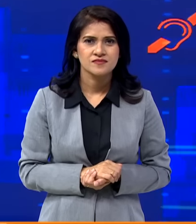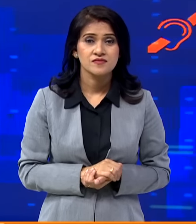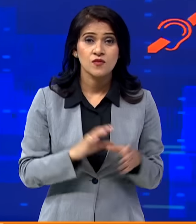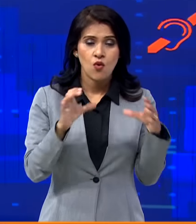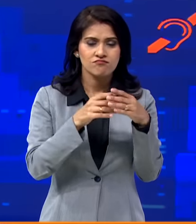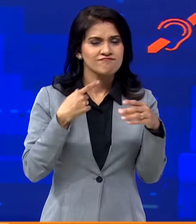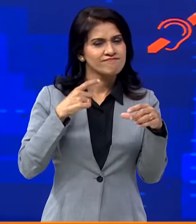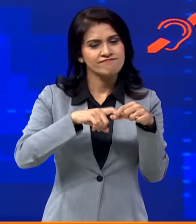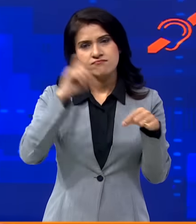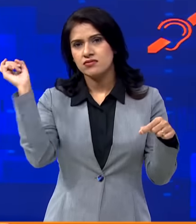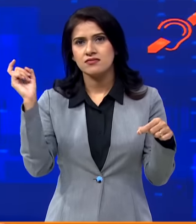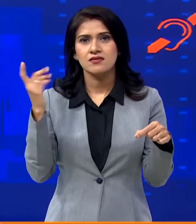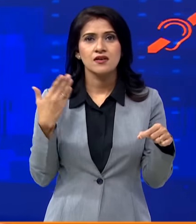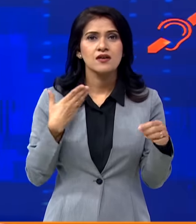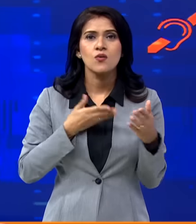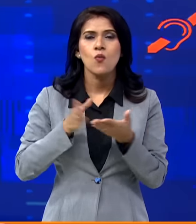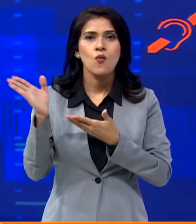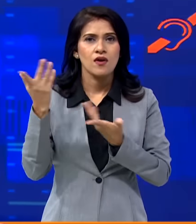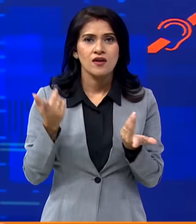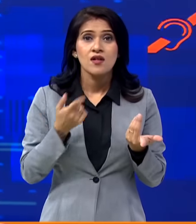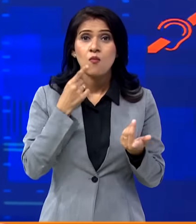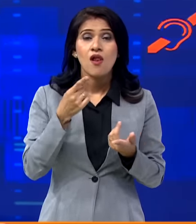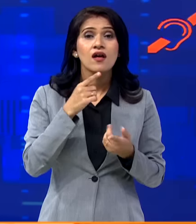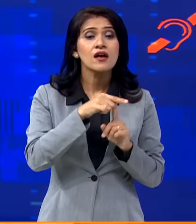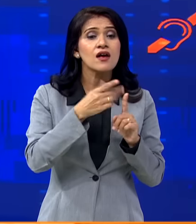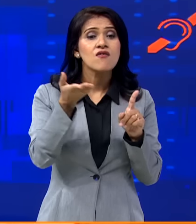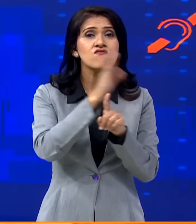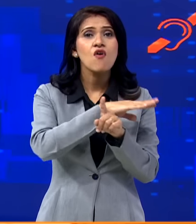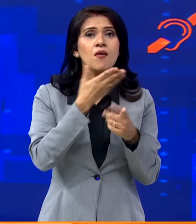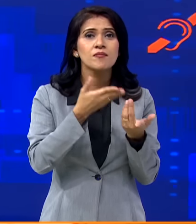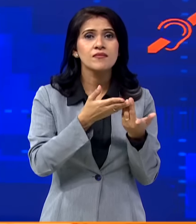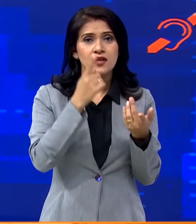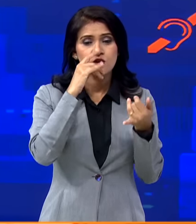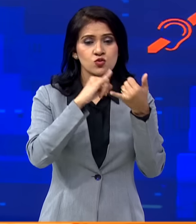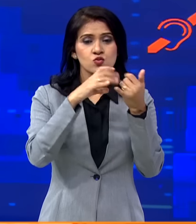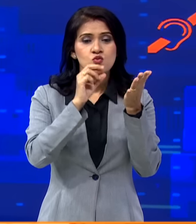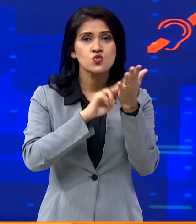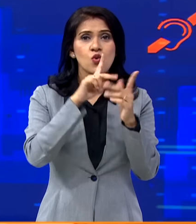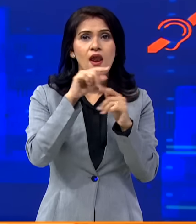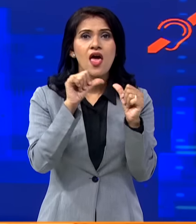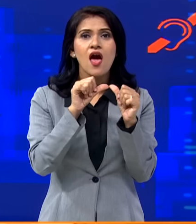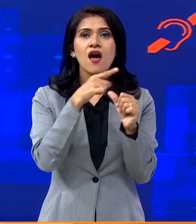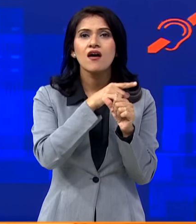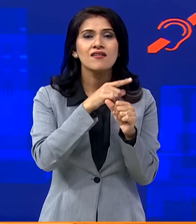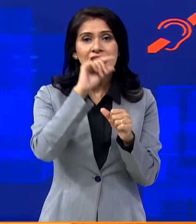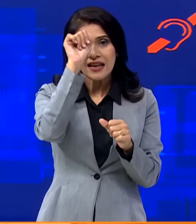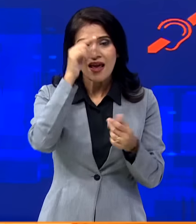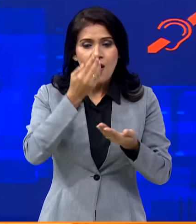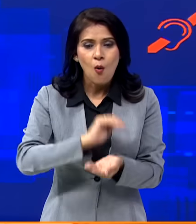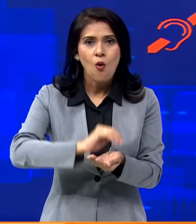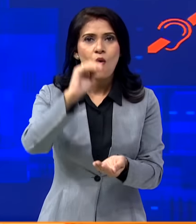छोड़कर गए उन्होंने विदेशी मूल का मुद्दा उठाया कि भारत का प्रधानमंत्री सोनिया गांधी नहीं बन सकती क्योंकि वह विदेशी मूल की